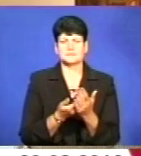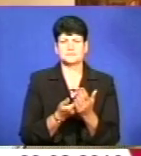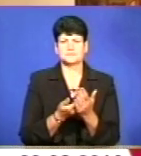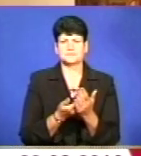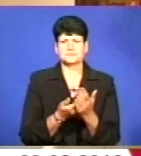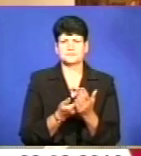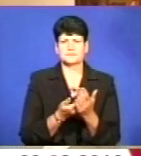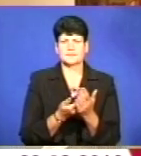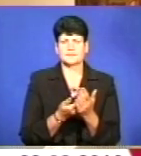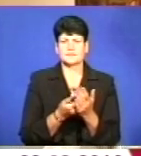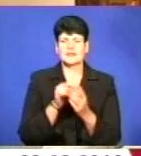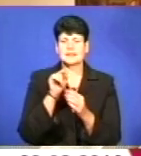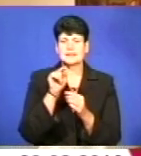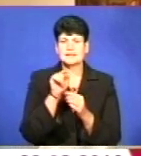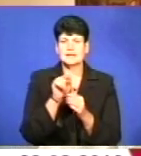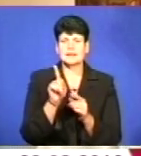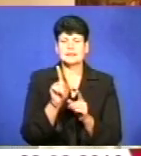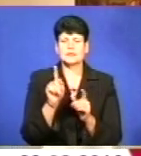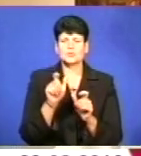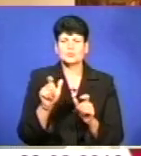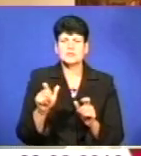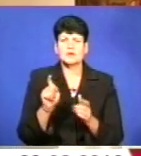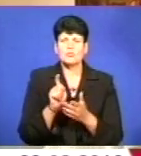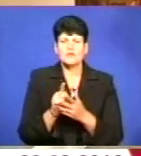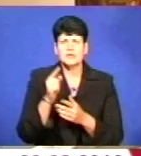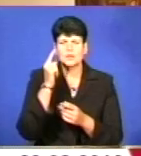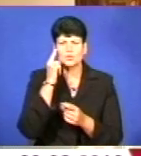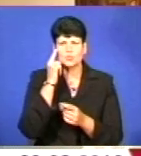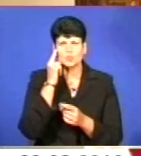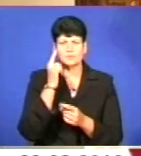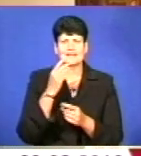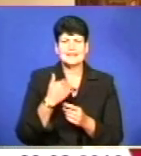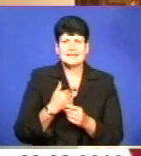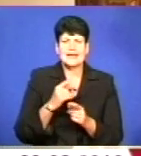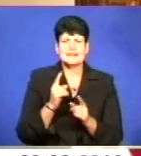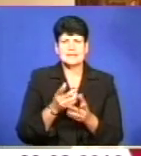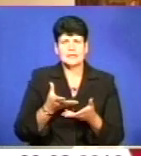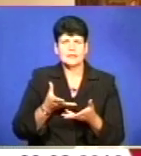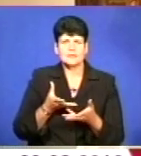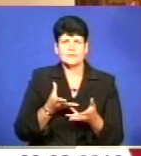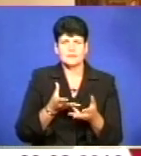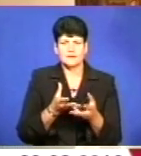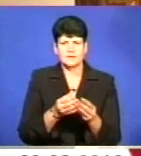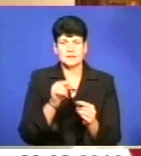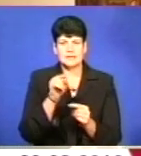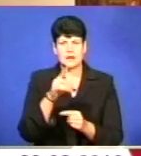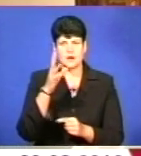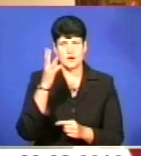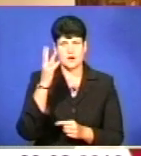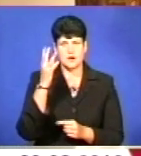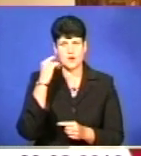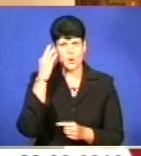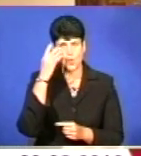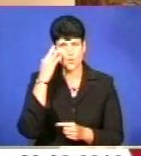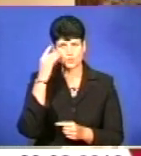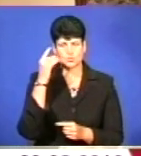такі речі, які людина потім повинна додумувати. Я тільки її спонукаю до тих роздумів. Бо